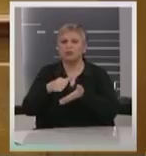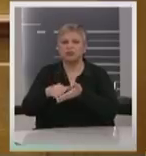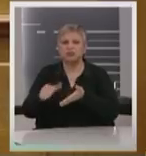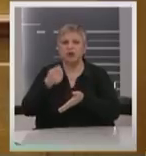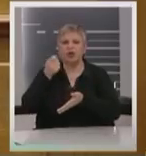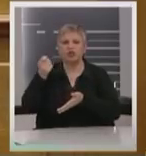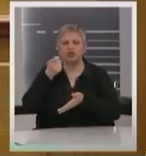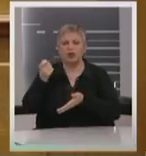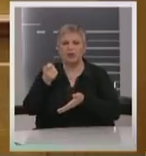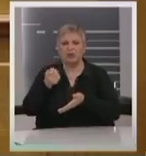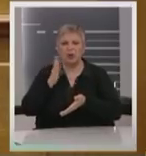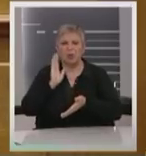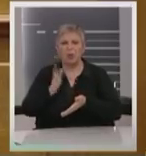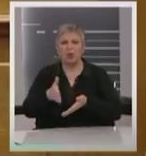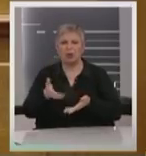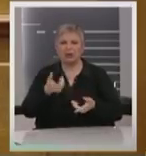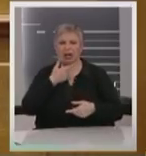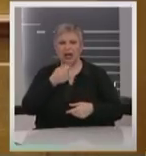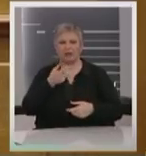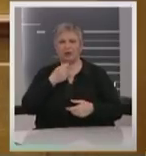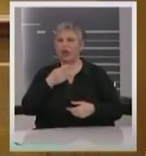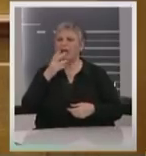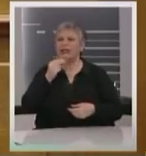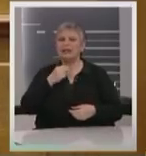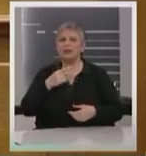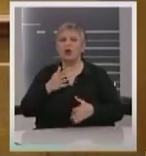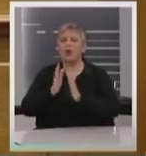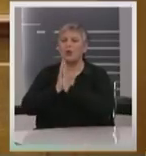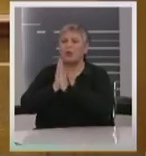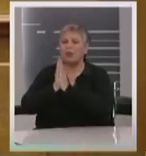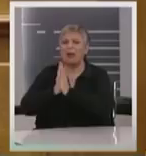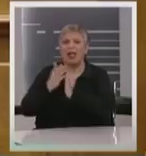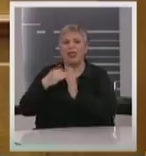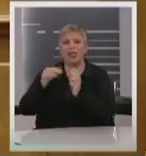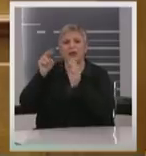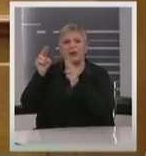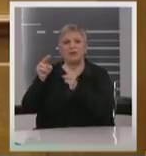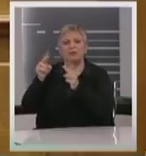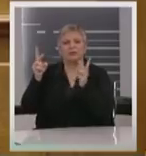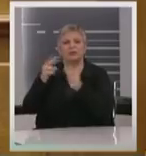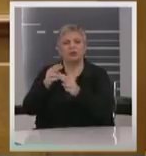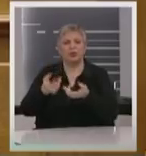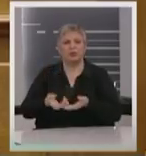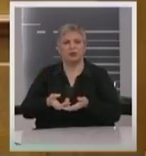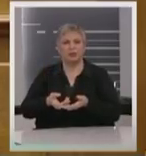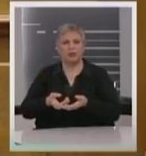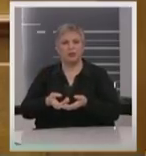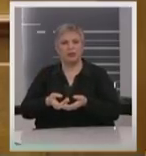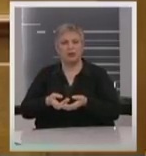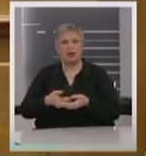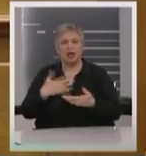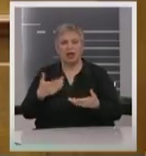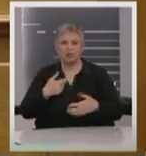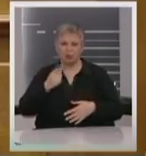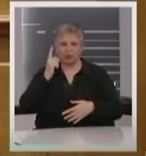μόνοι σας στην ανάγκη εξυπηρέτησής του? Μία εξήγηση λοιπόν υπάρχει μόνο για αυτήν την συνειδητή